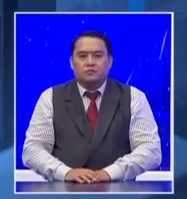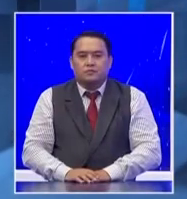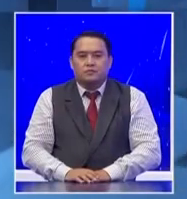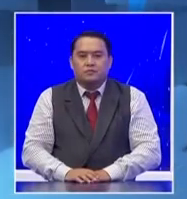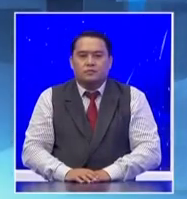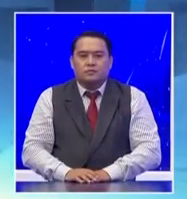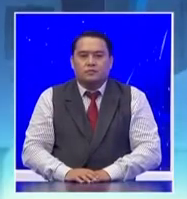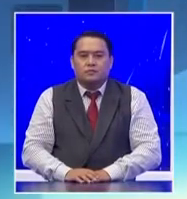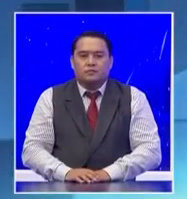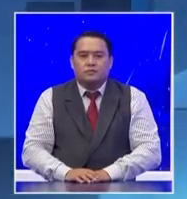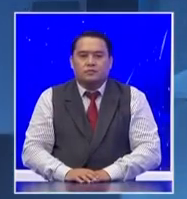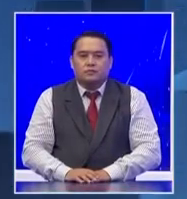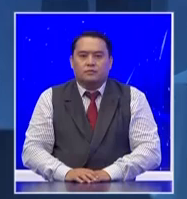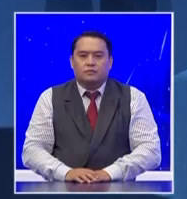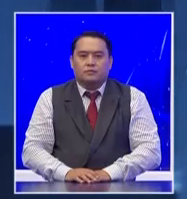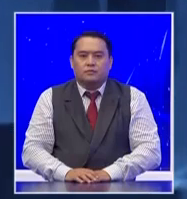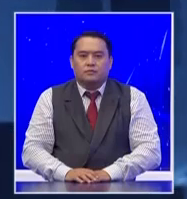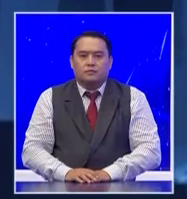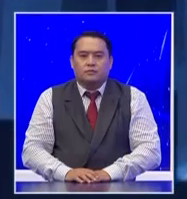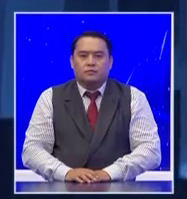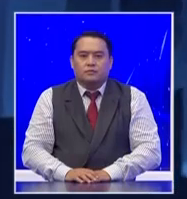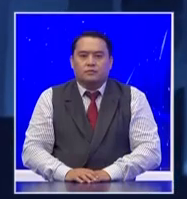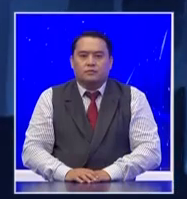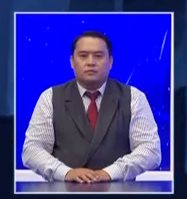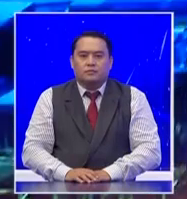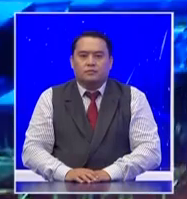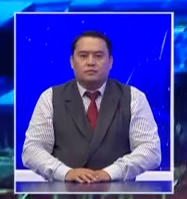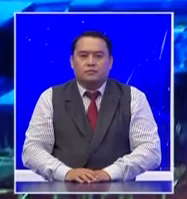Амангельдинов, Мадина Берикызы, Кайрат Кастурганов, телеканал ЖТСУ.